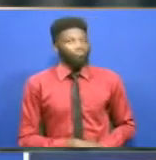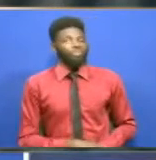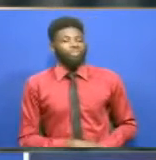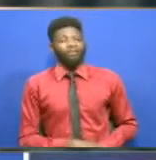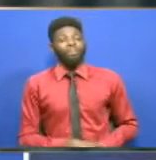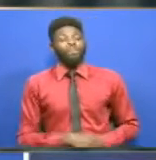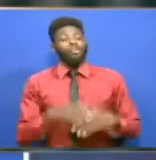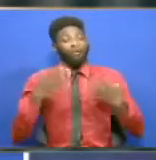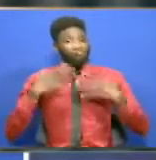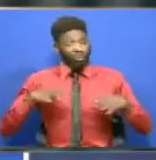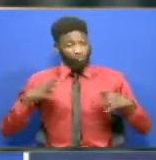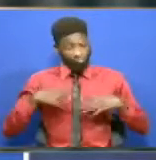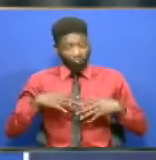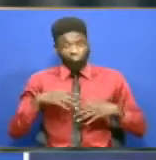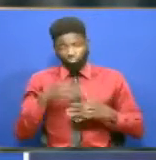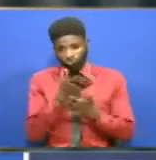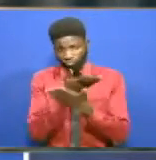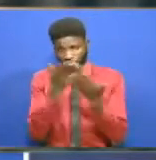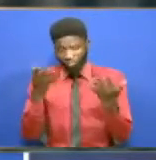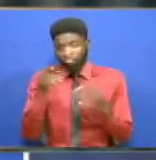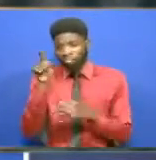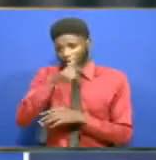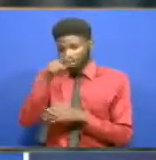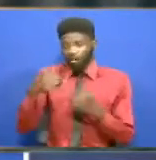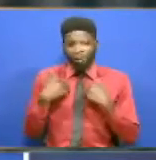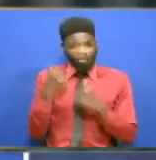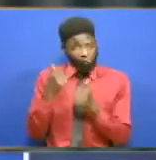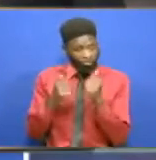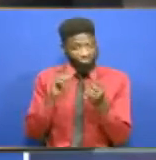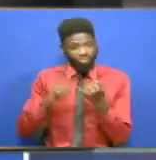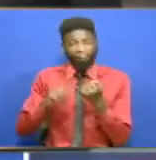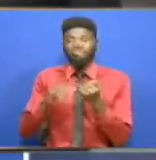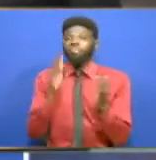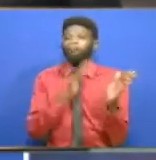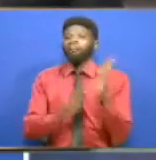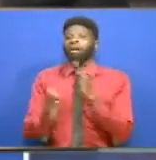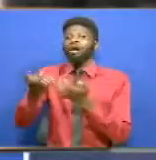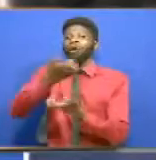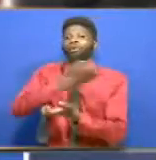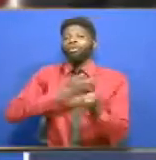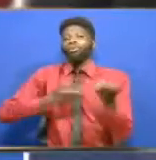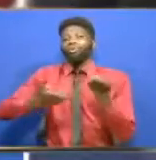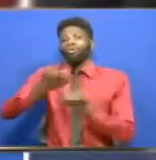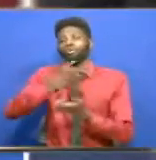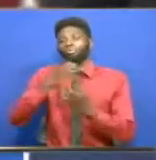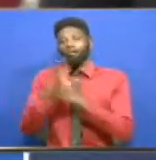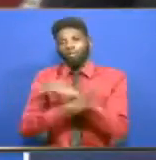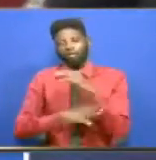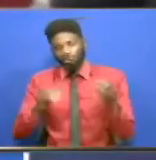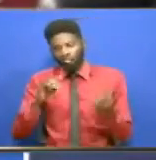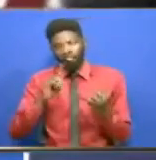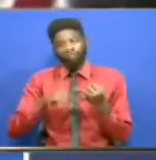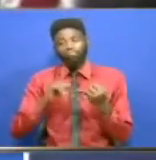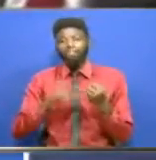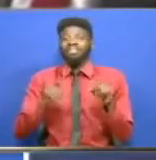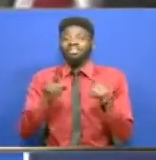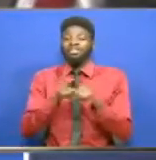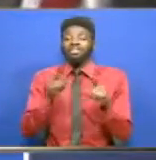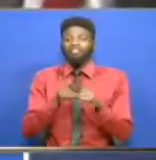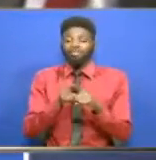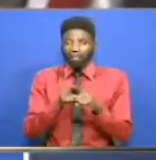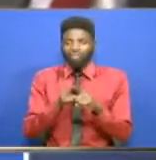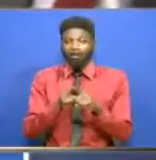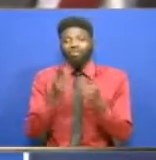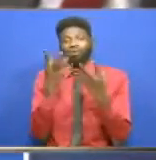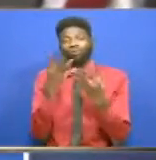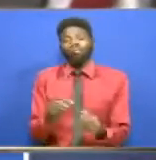Miongoni mwa mashtaka yanayowakabili ni njama ya kutekeleza uhalifu wa kiuchumi, ubadhirifu wa shilingi milioni